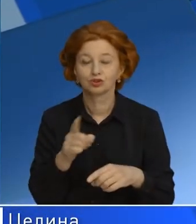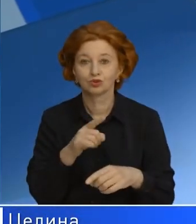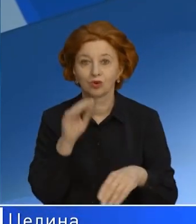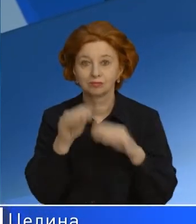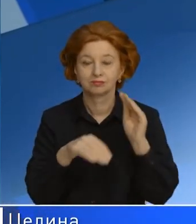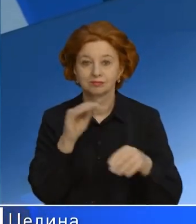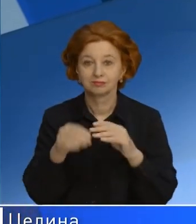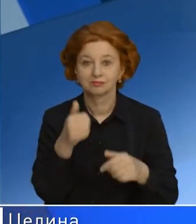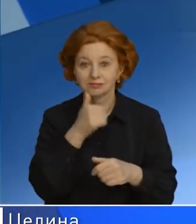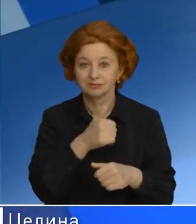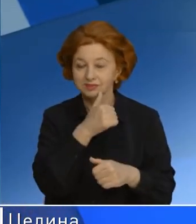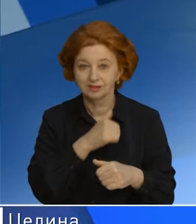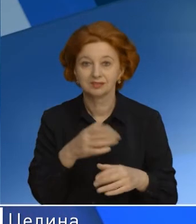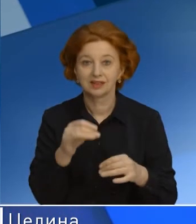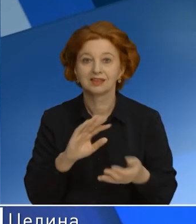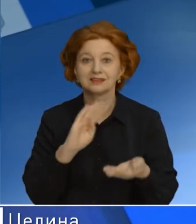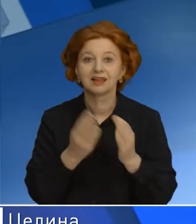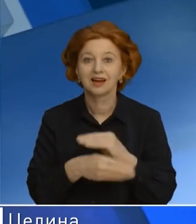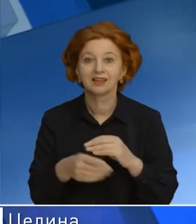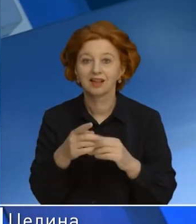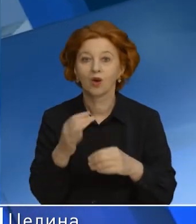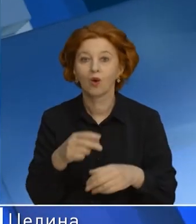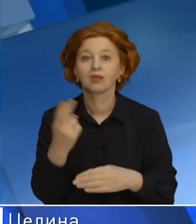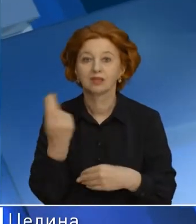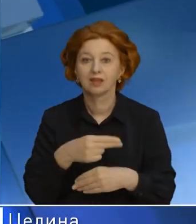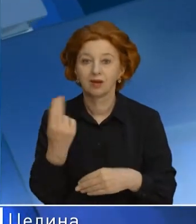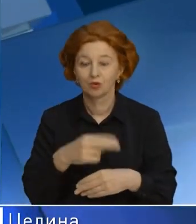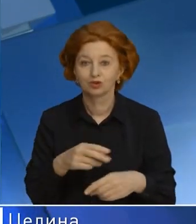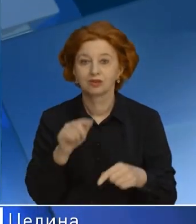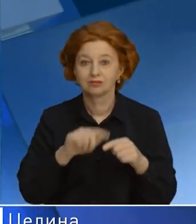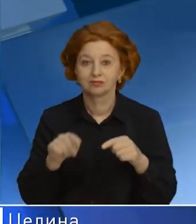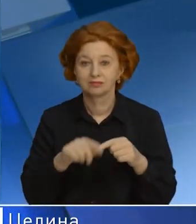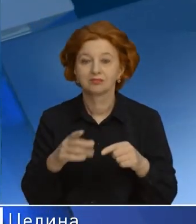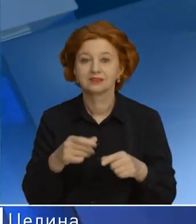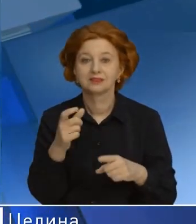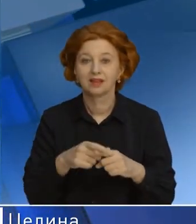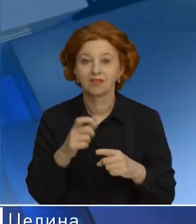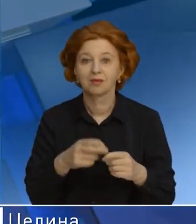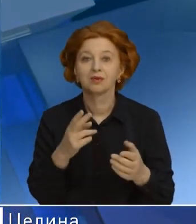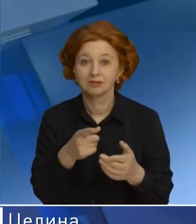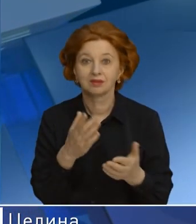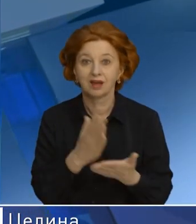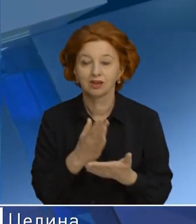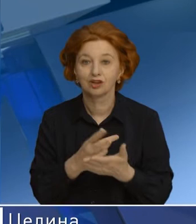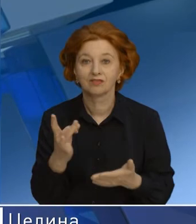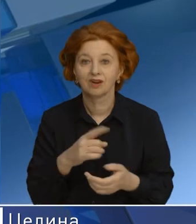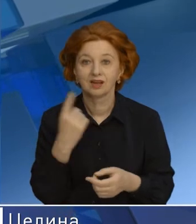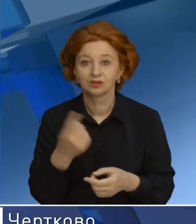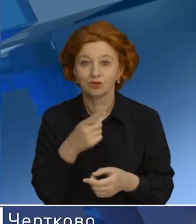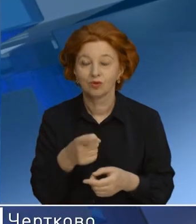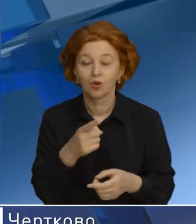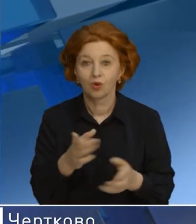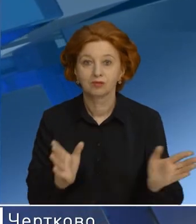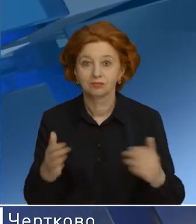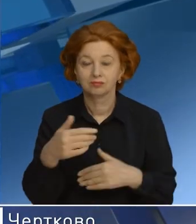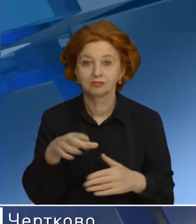дверей багажника автомобиля скрытые от таможенного контроля товары. По словам мужчины, находясь в Ростове-на-Дону, он получил посылку с